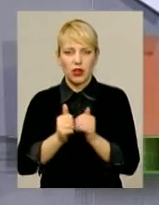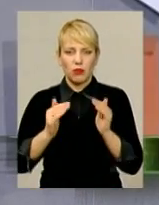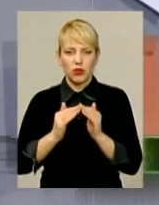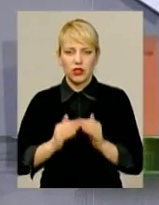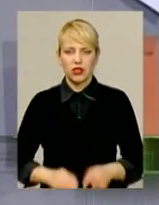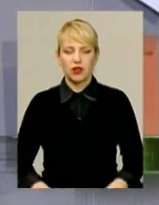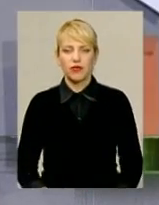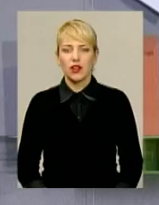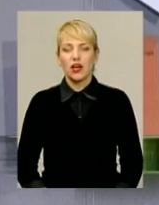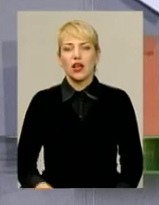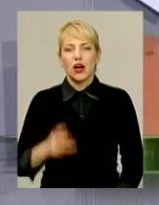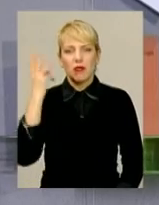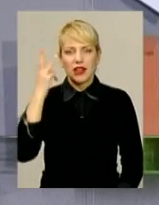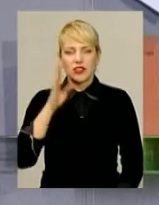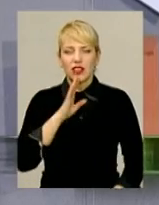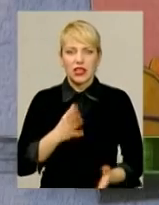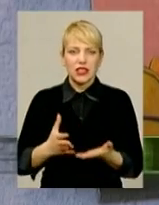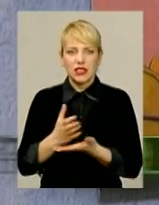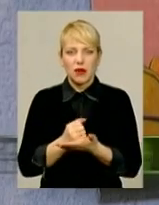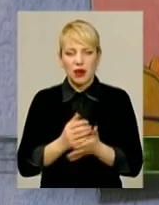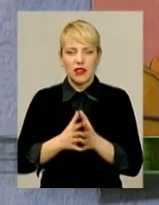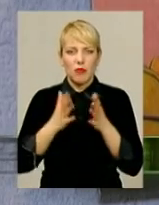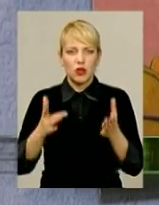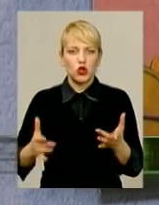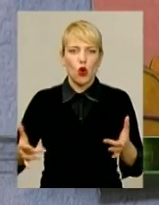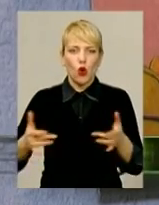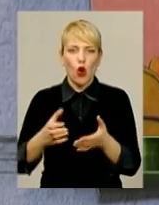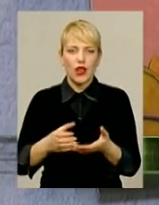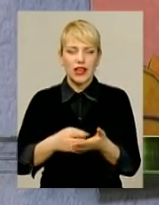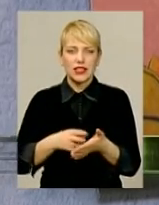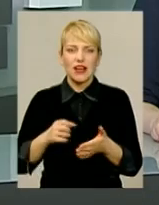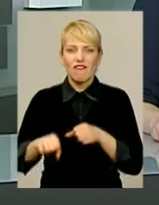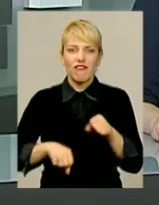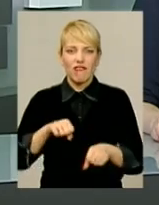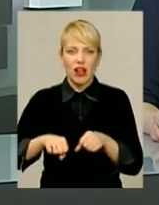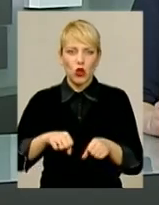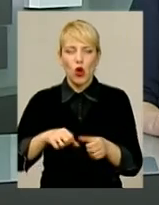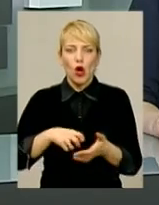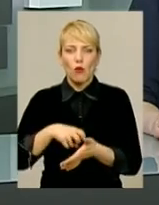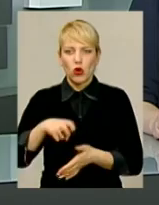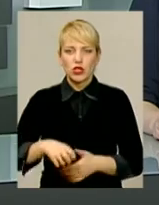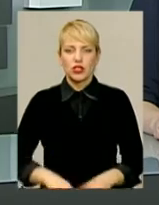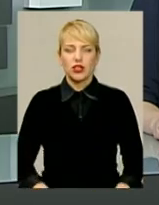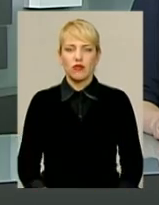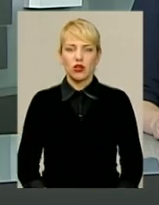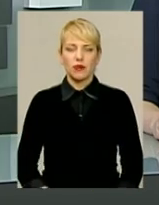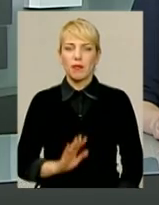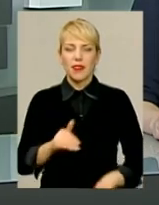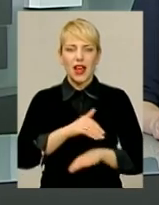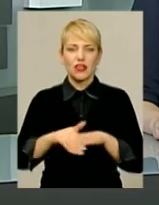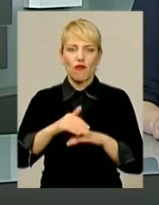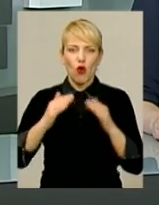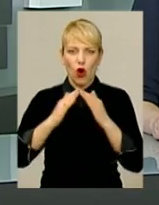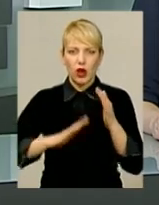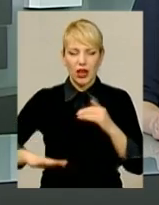як захоплення. Хмельничанка зібрала найбільшу в Україні колекцію велопоштівок. Не двори, а стоянки.